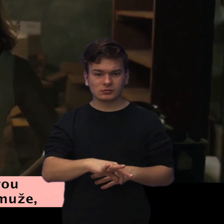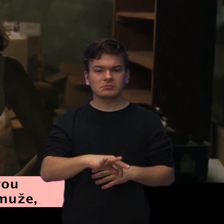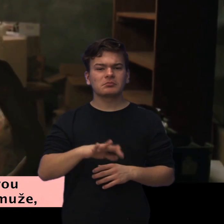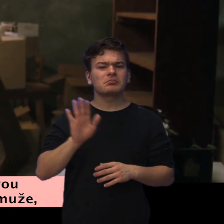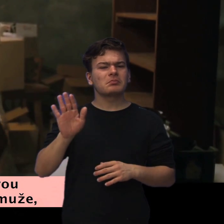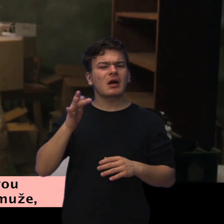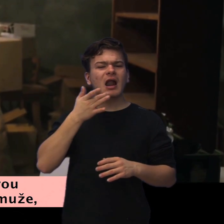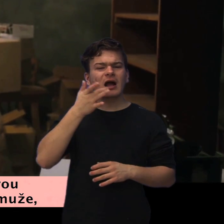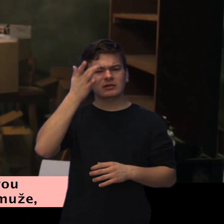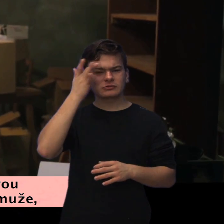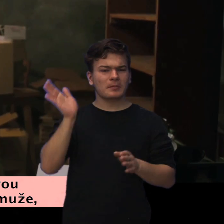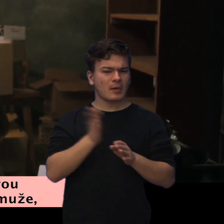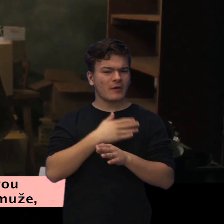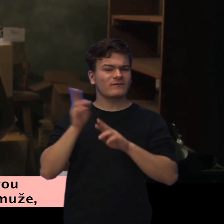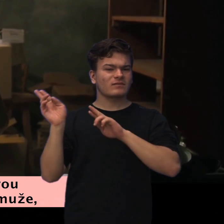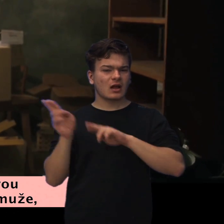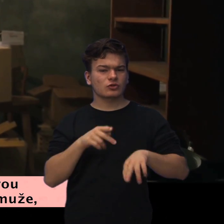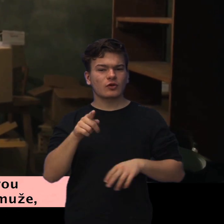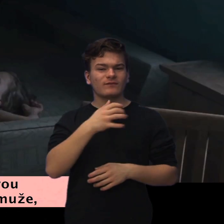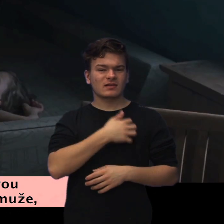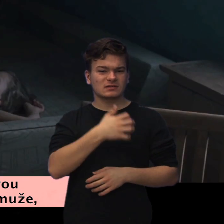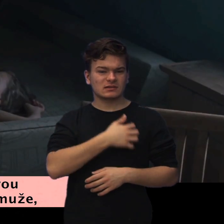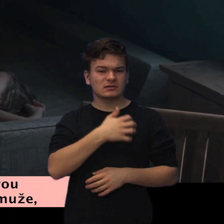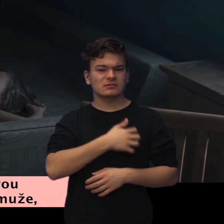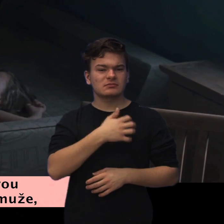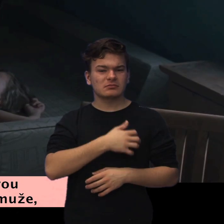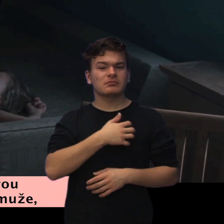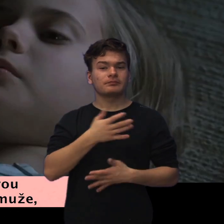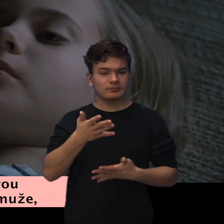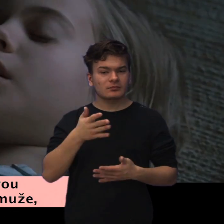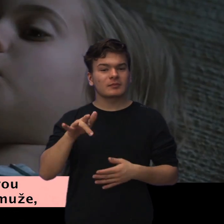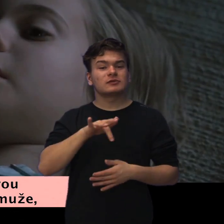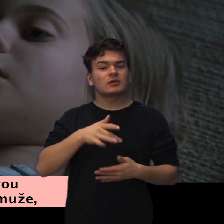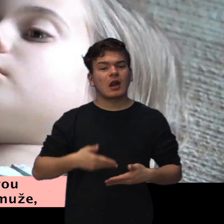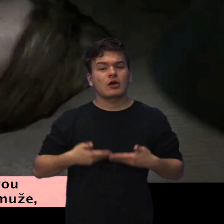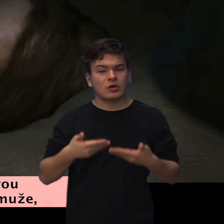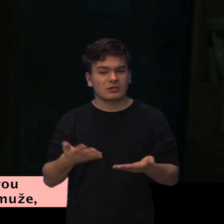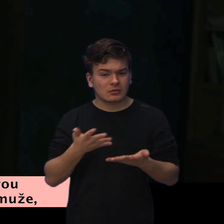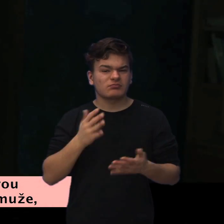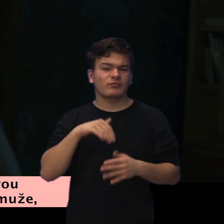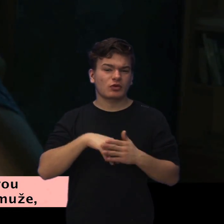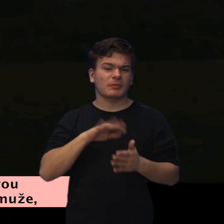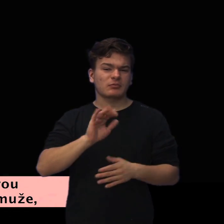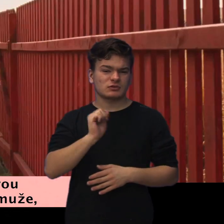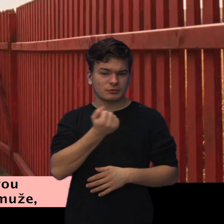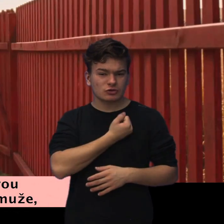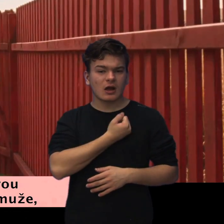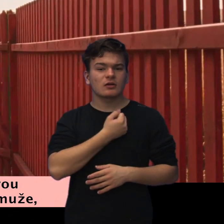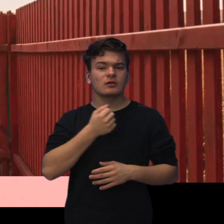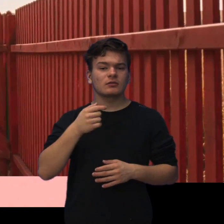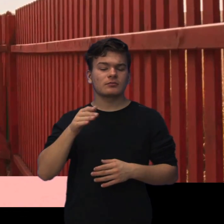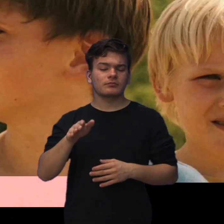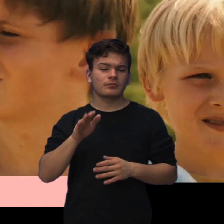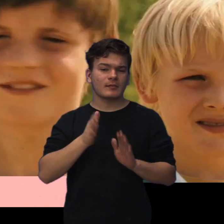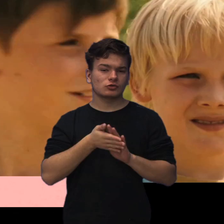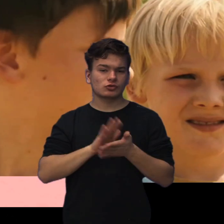Tak co? První noc Sudinověk domečku Jak se ti tu líbí? A tobě? Pohodně co